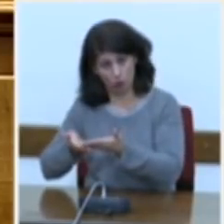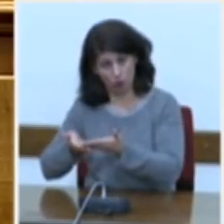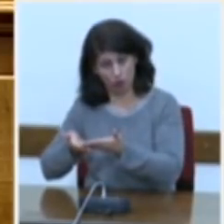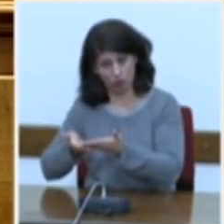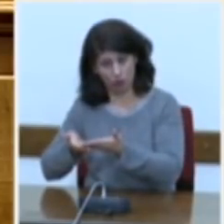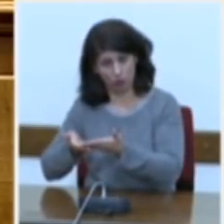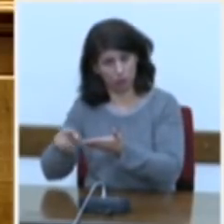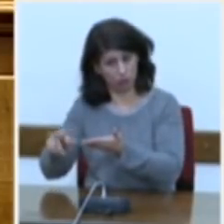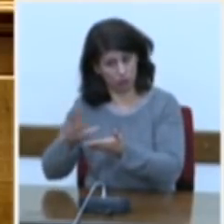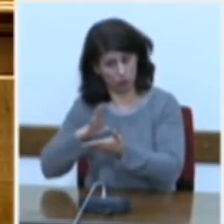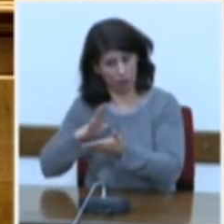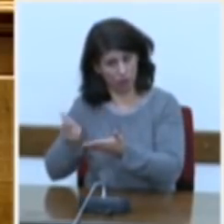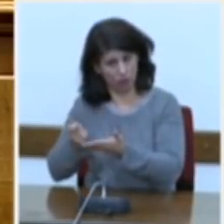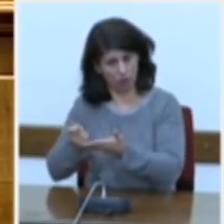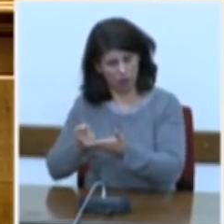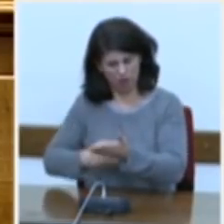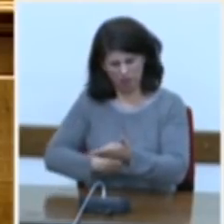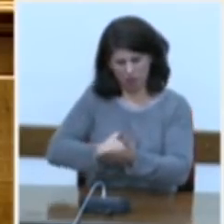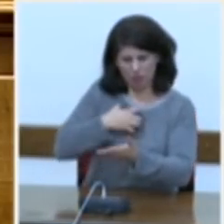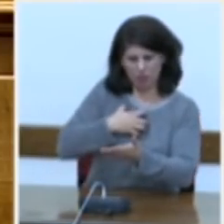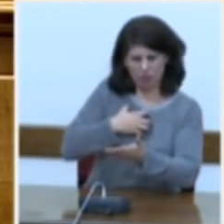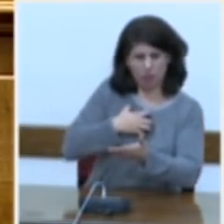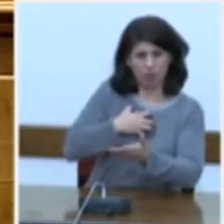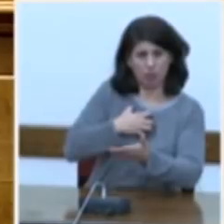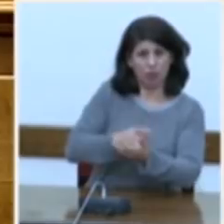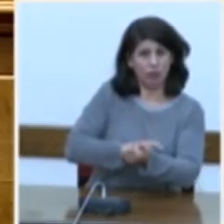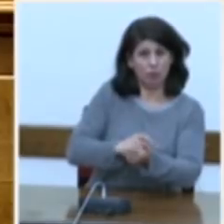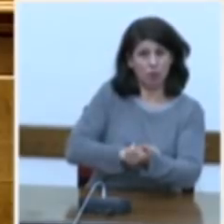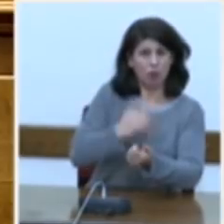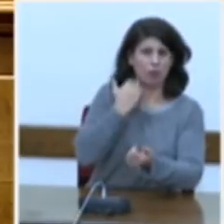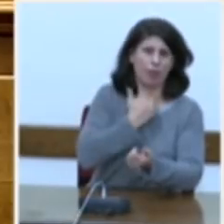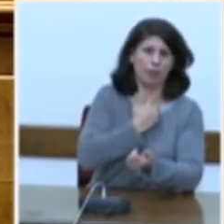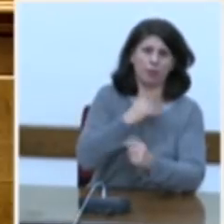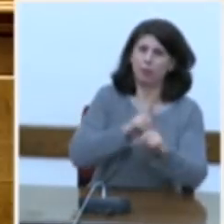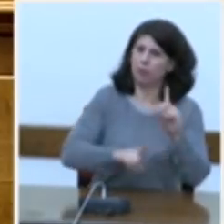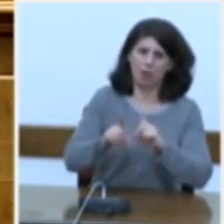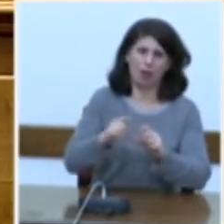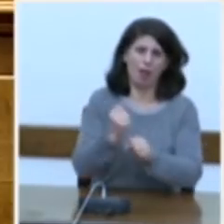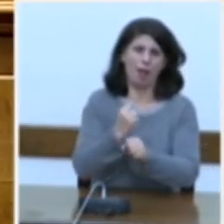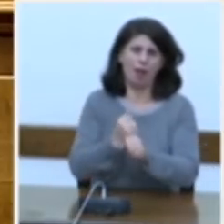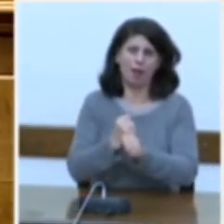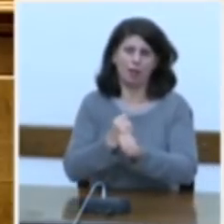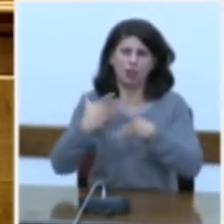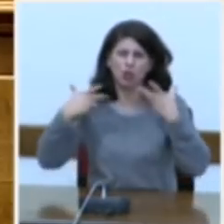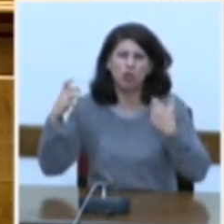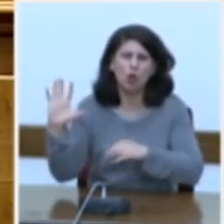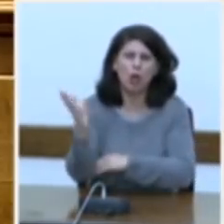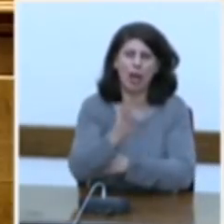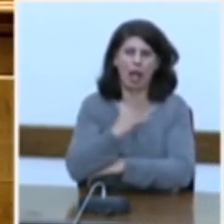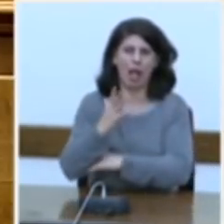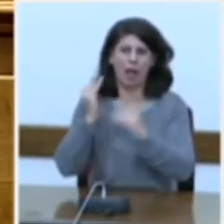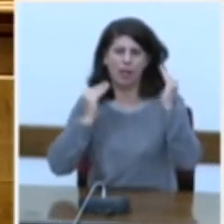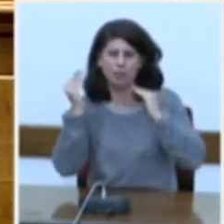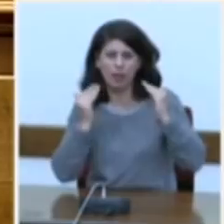και πάνω απ' όλα θυμώνουν τα θύματα. Και ποιοι είναι αυτοί? Είναι η εργασιακή ζούγκλα, η ανασφάλεια, η